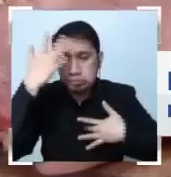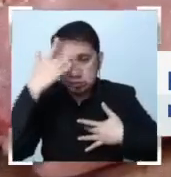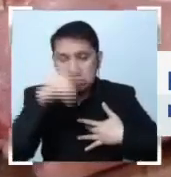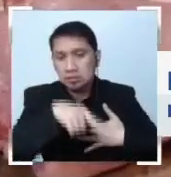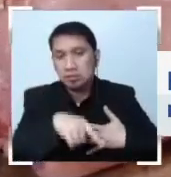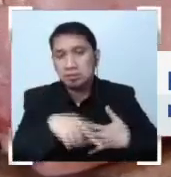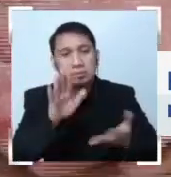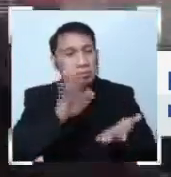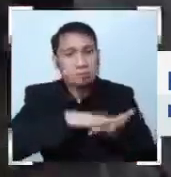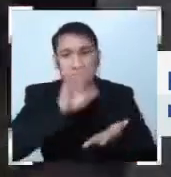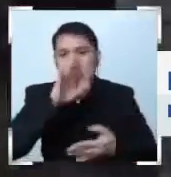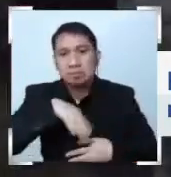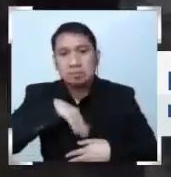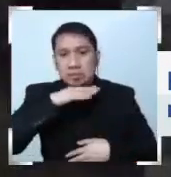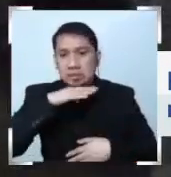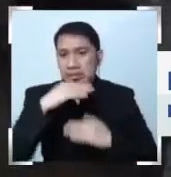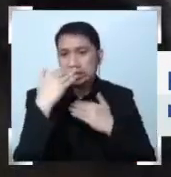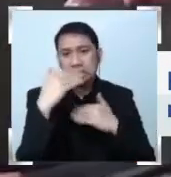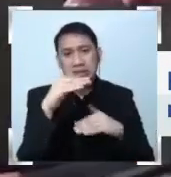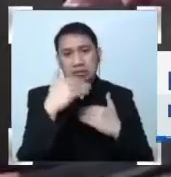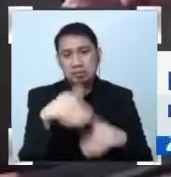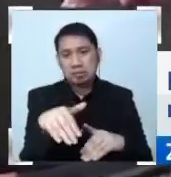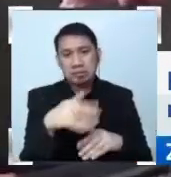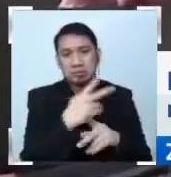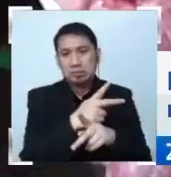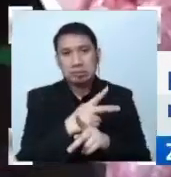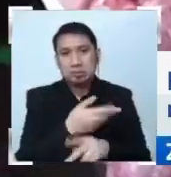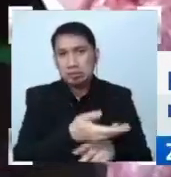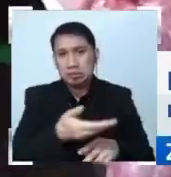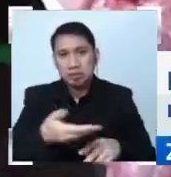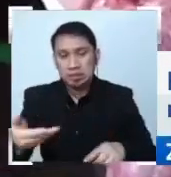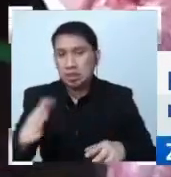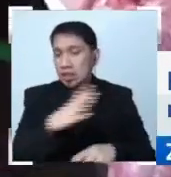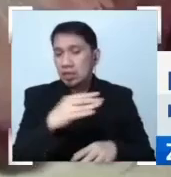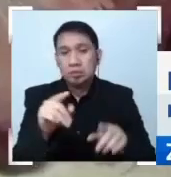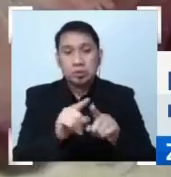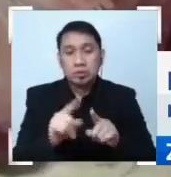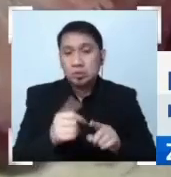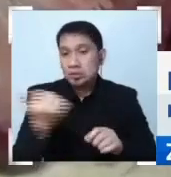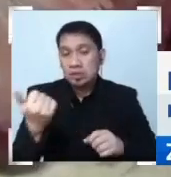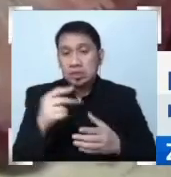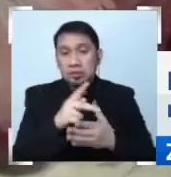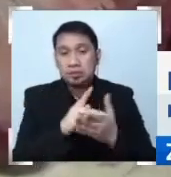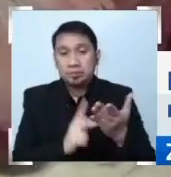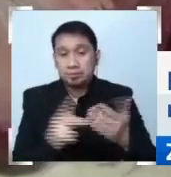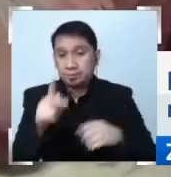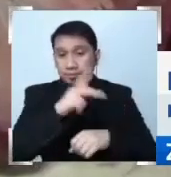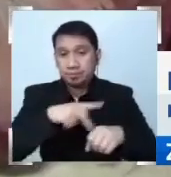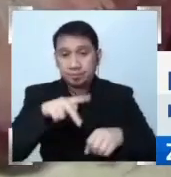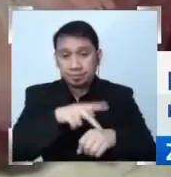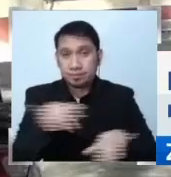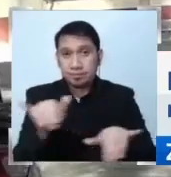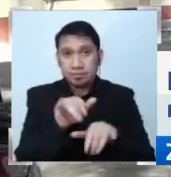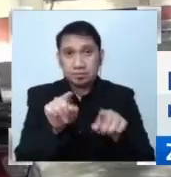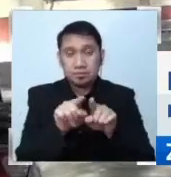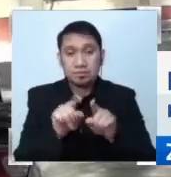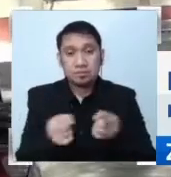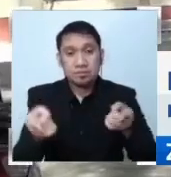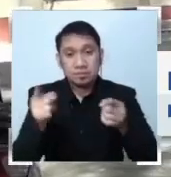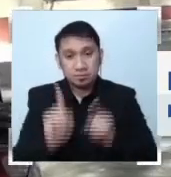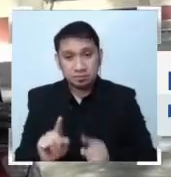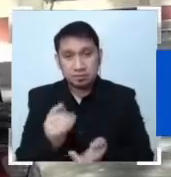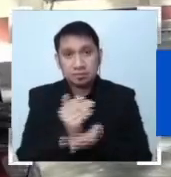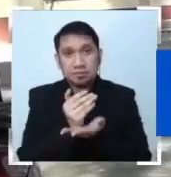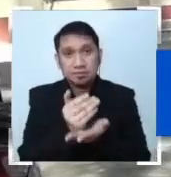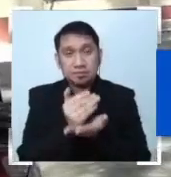sa limitadong supply, ramdam din sa iba pang bahagi ng bansa, gaya sa Zamboanga City. From 130 to